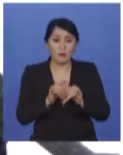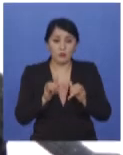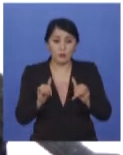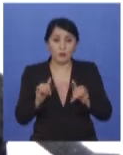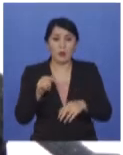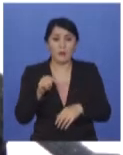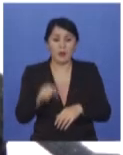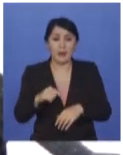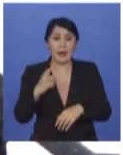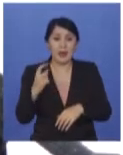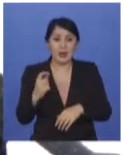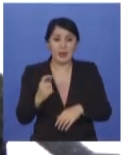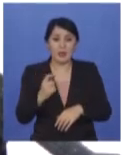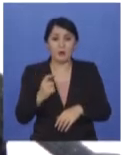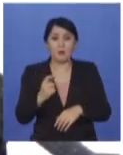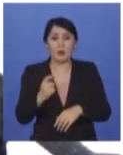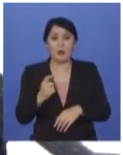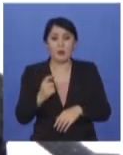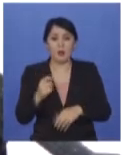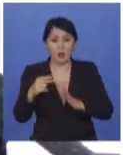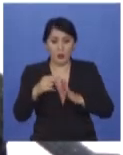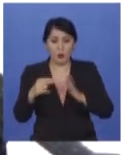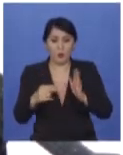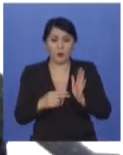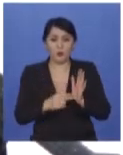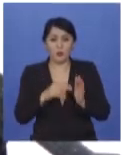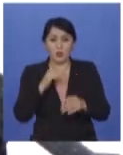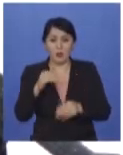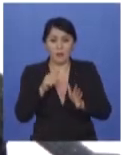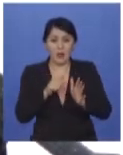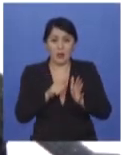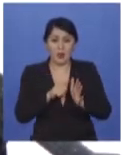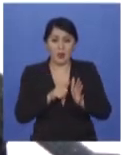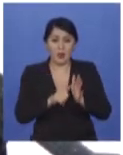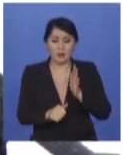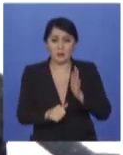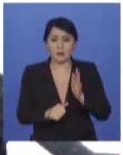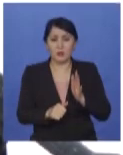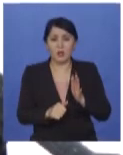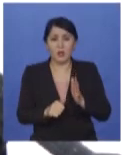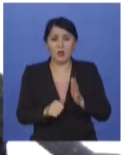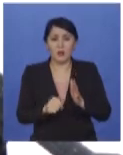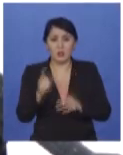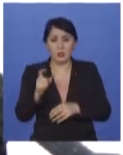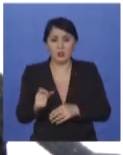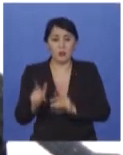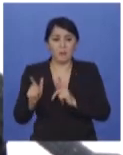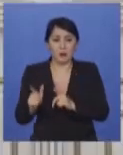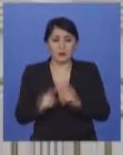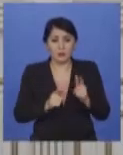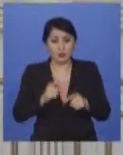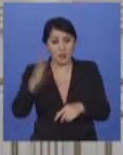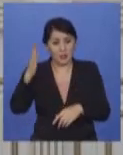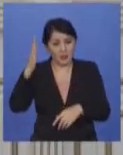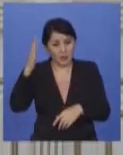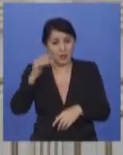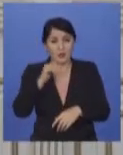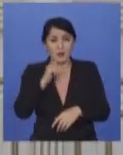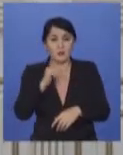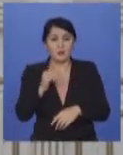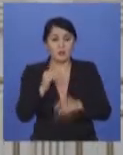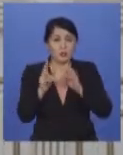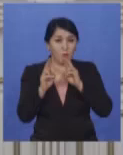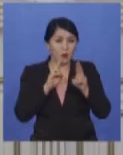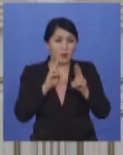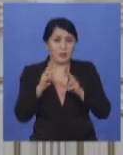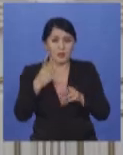Ол экономика ғалымдардың 17 докторын, 60-тан аса кандидаттарды дайындаған дарынды ғалым. Ғылыми теориялық